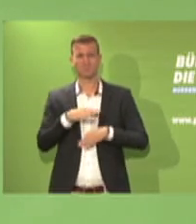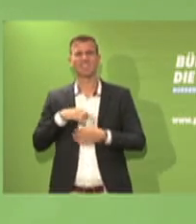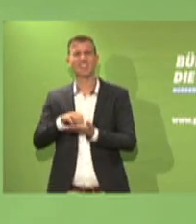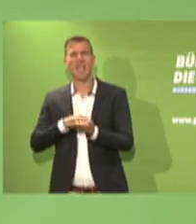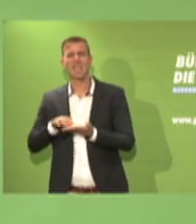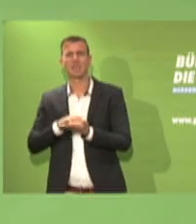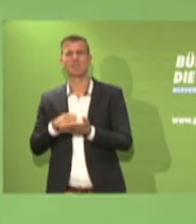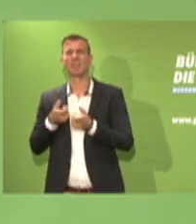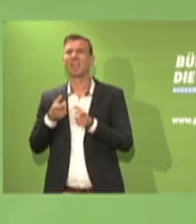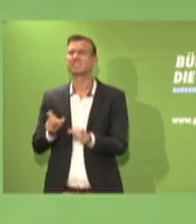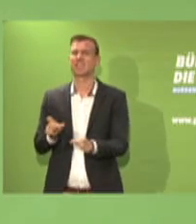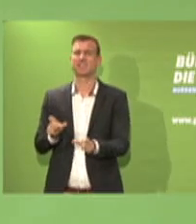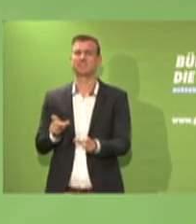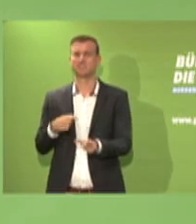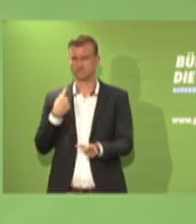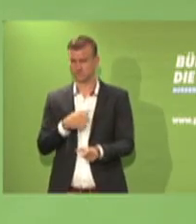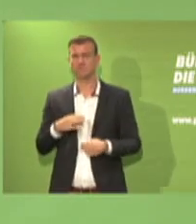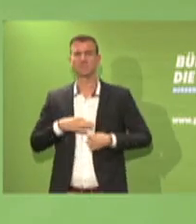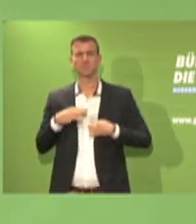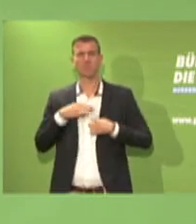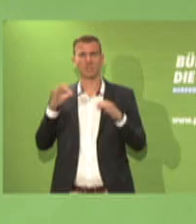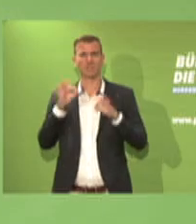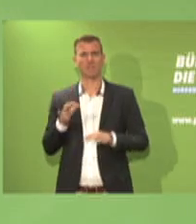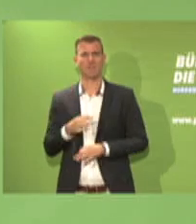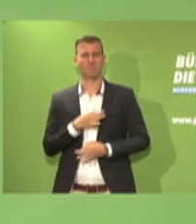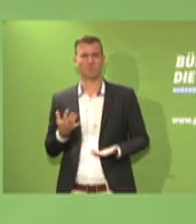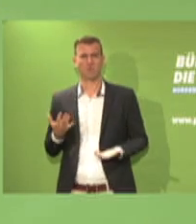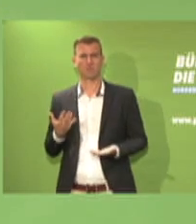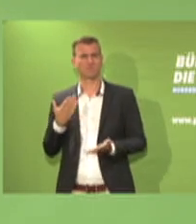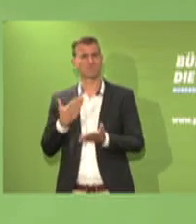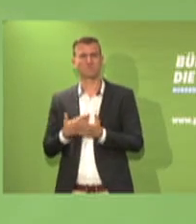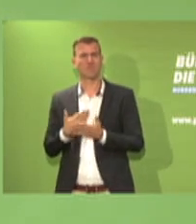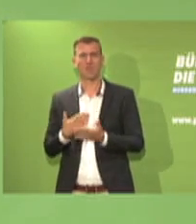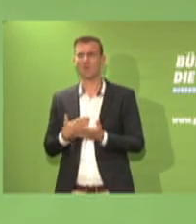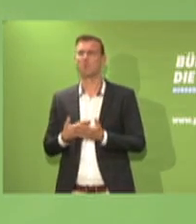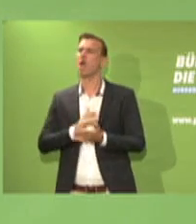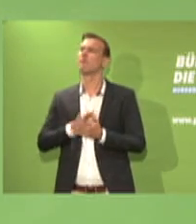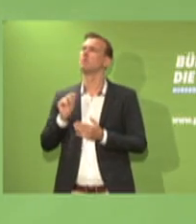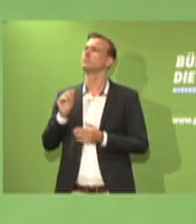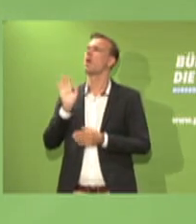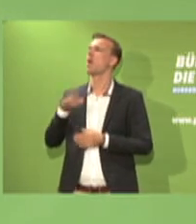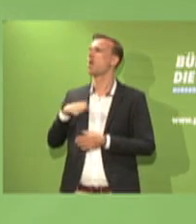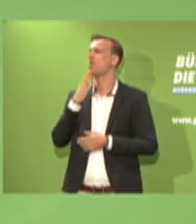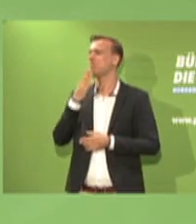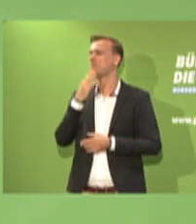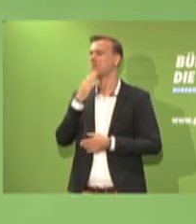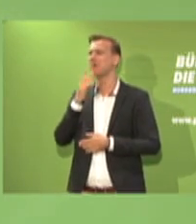diese Resistenzen bedrohen unsere Gesundheit. Und von daher ist es nicht mehr mit Spott zu begegnen, wenn gesagt wird, wenn du Kopfschmerzen hast, ist